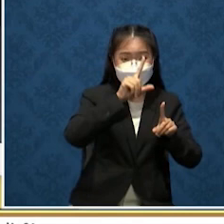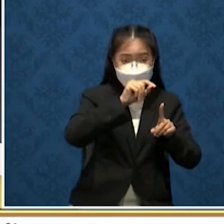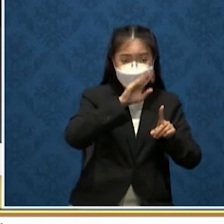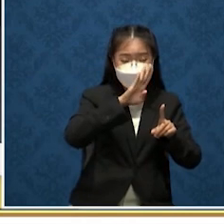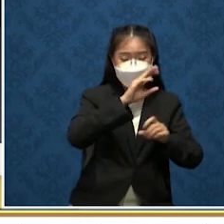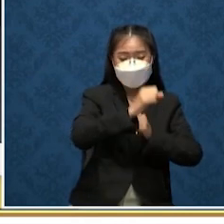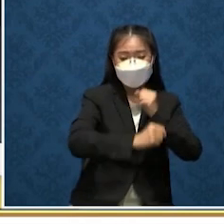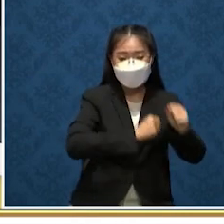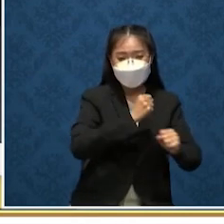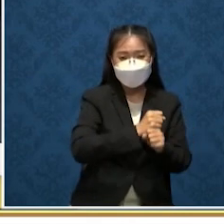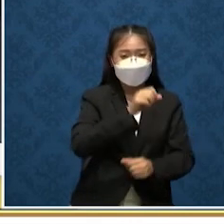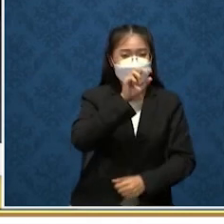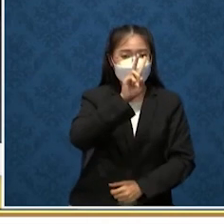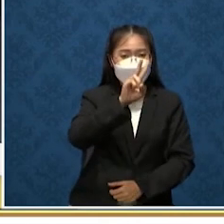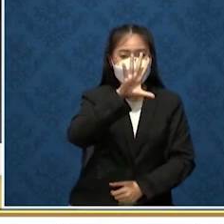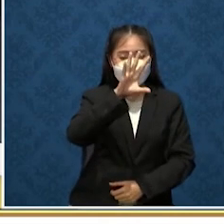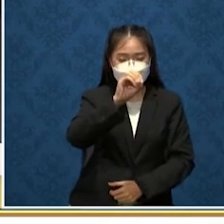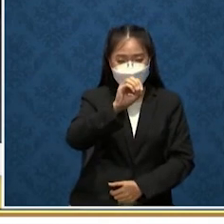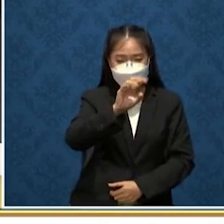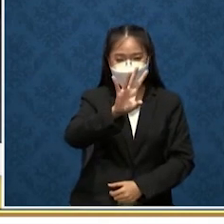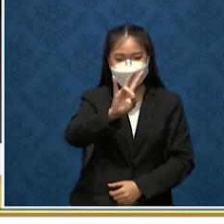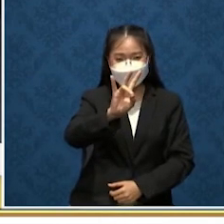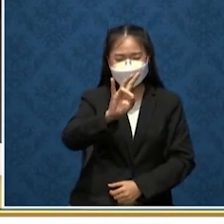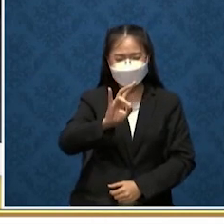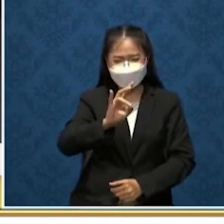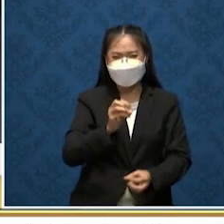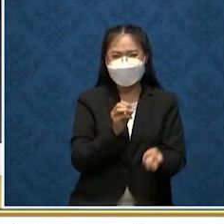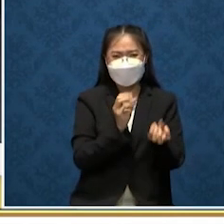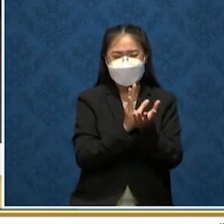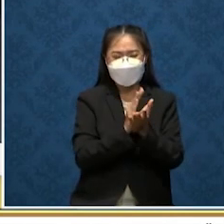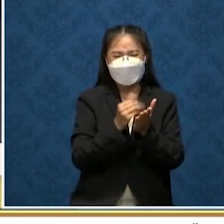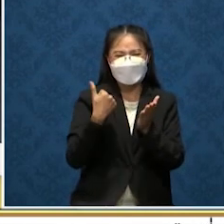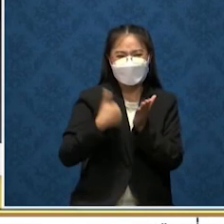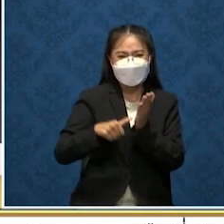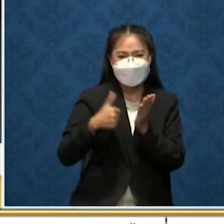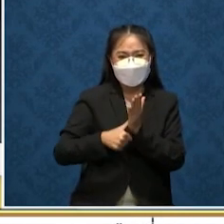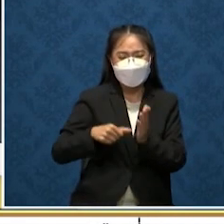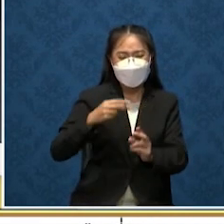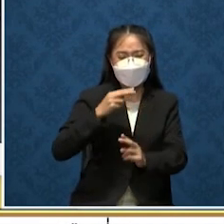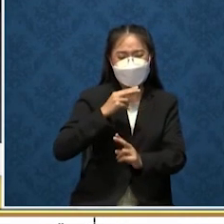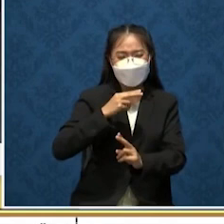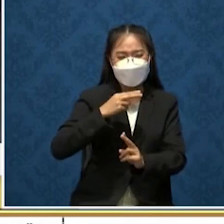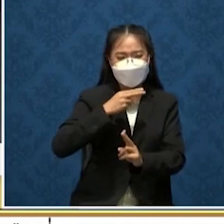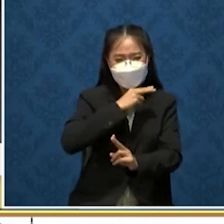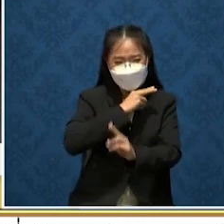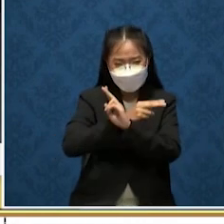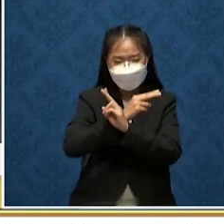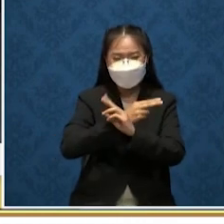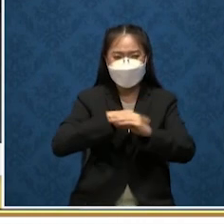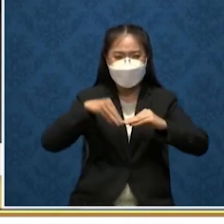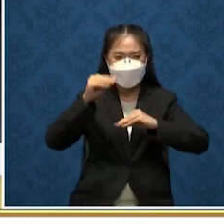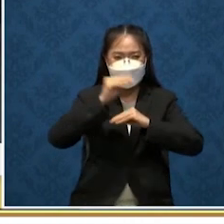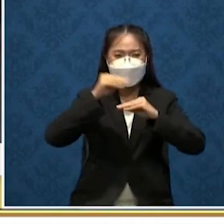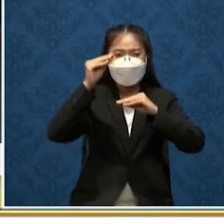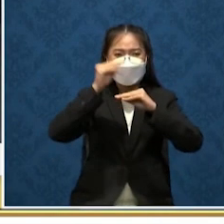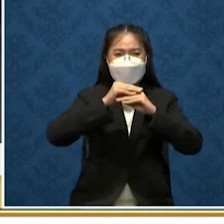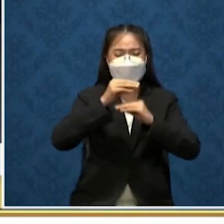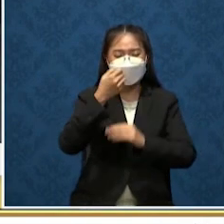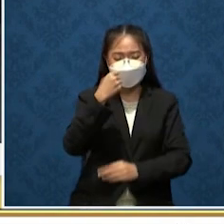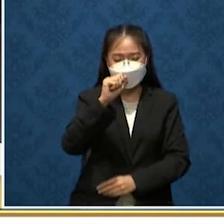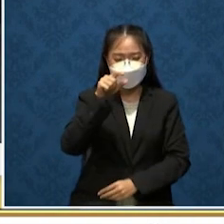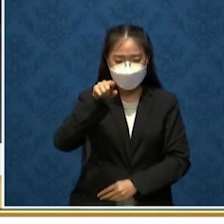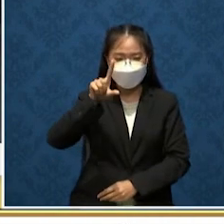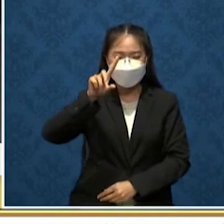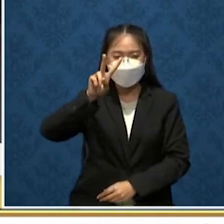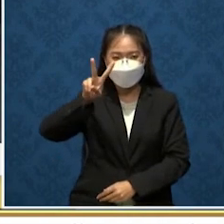ปัจจุบันทำนี่ครัวเรือนเพิ่มขึ้นในช่วงที่ก่อนพลเอกประยุทธ์มามีหนี้ครัวเรือนอยู่ที่10.22ล้านล้านบาทด้วย